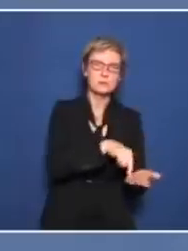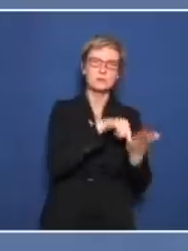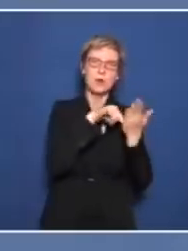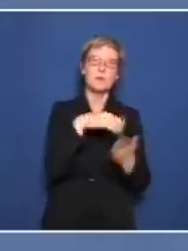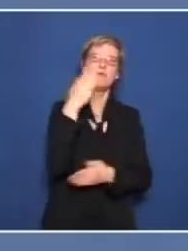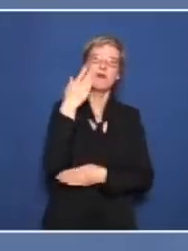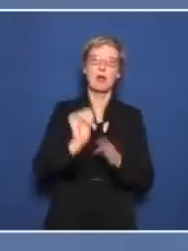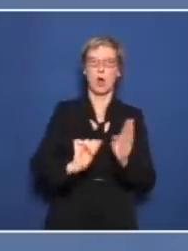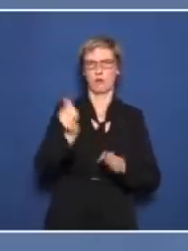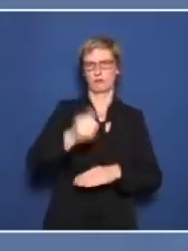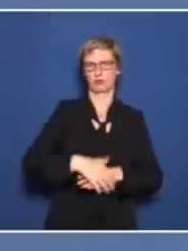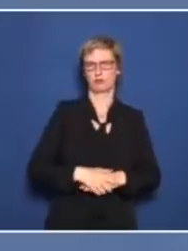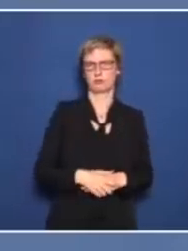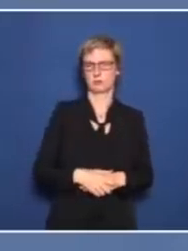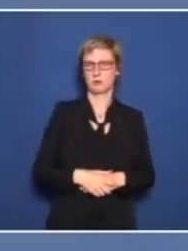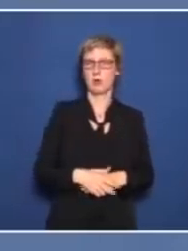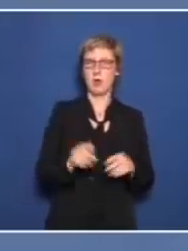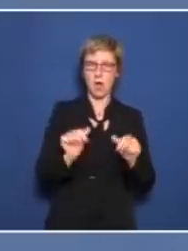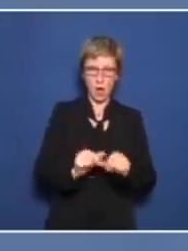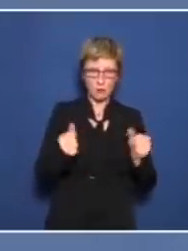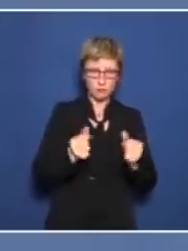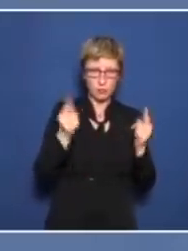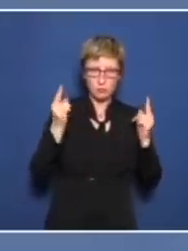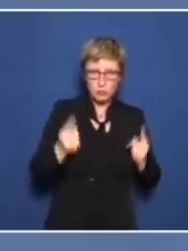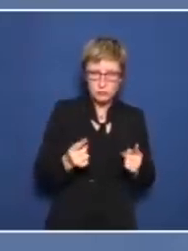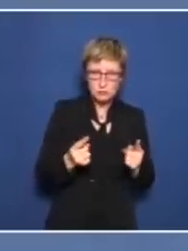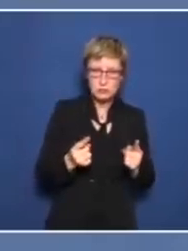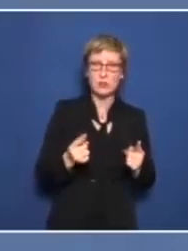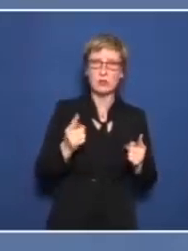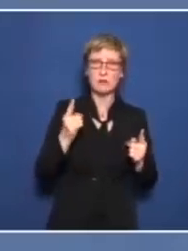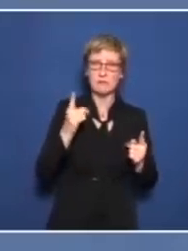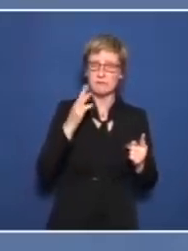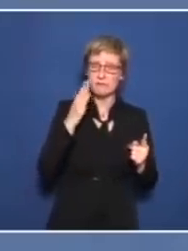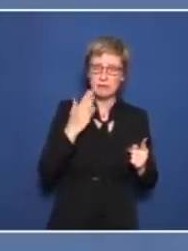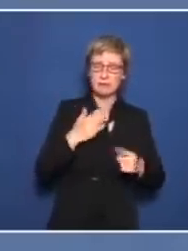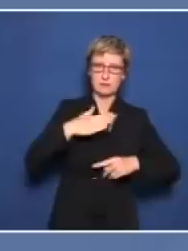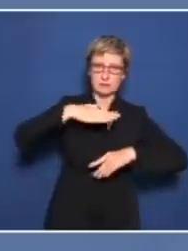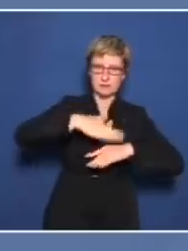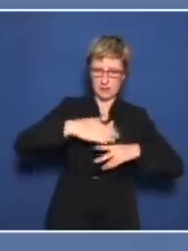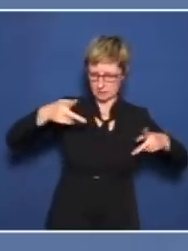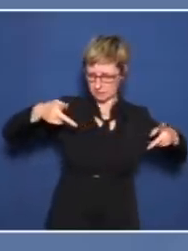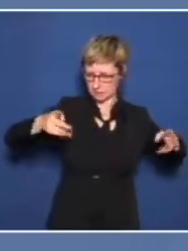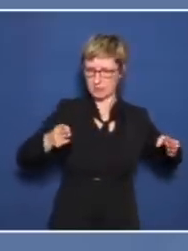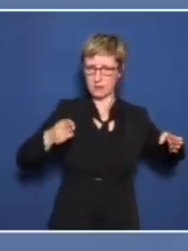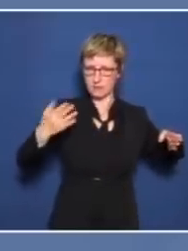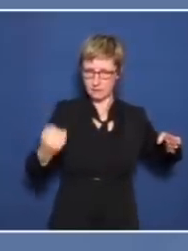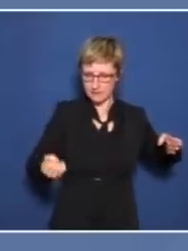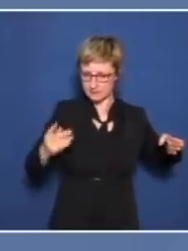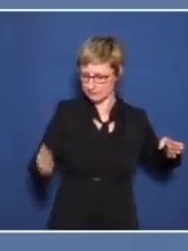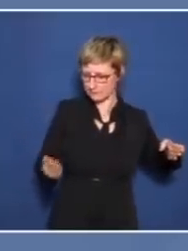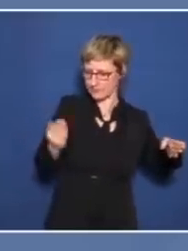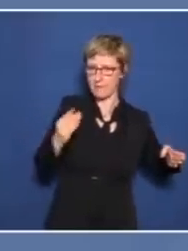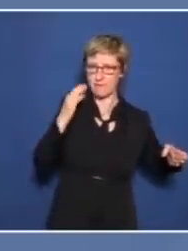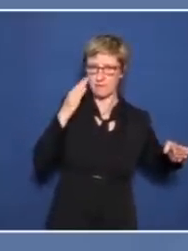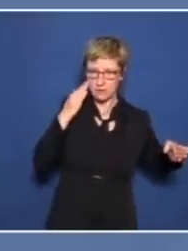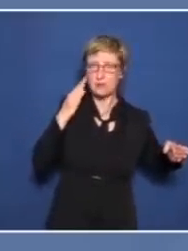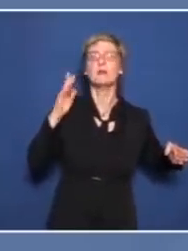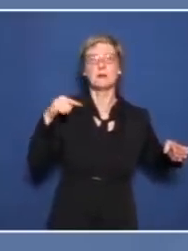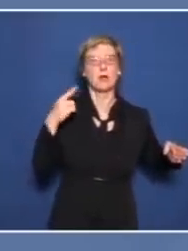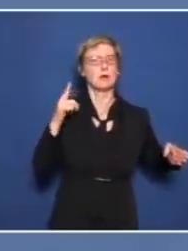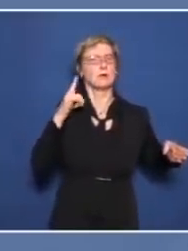wird. Und dann wird die entsprechend nachgeholt. Das heißt also, dieses Impfangebot, von dem wir, das ja